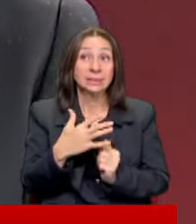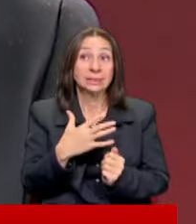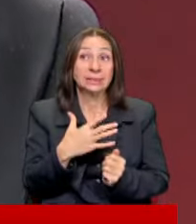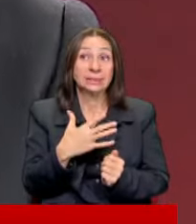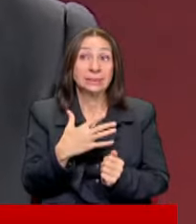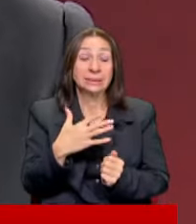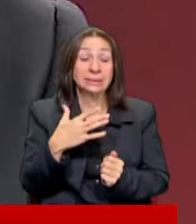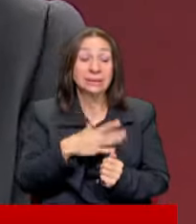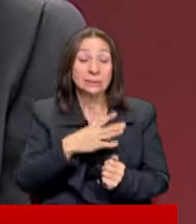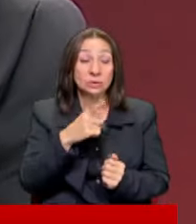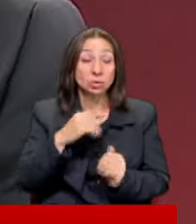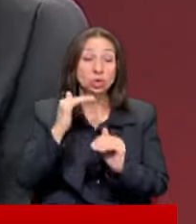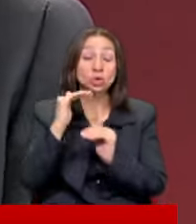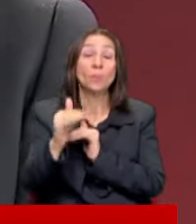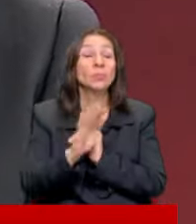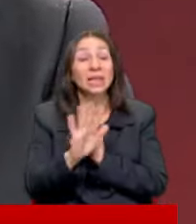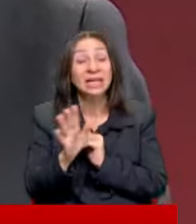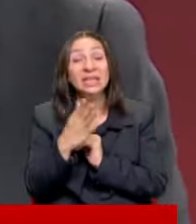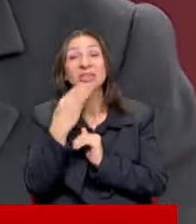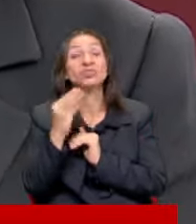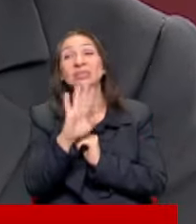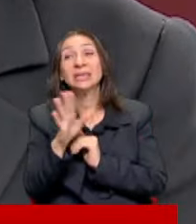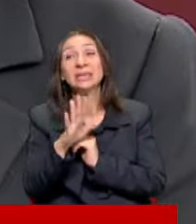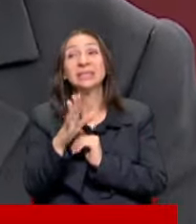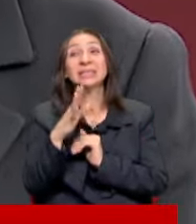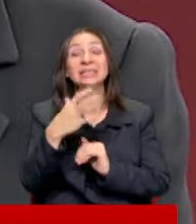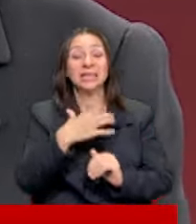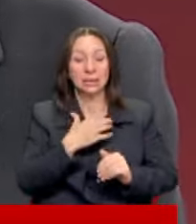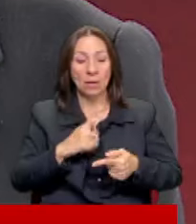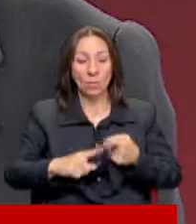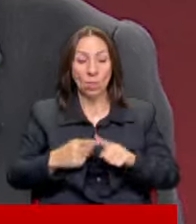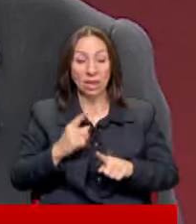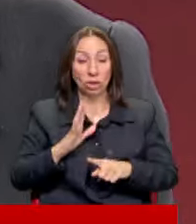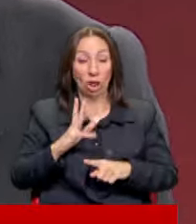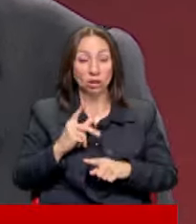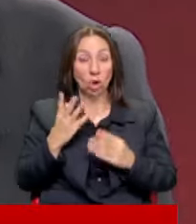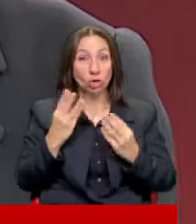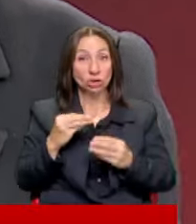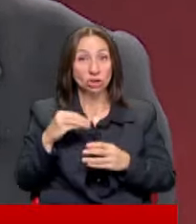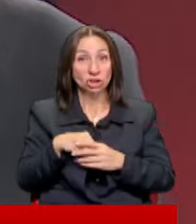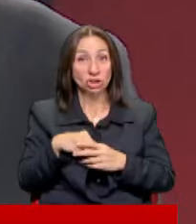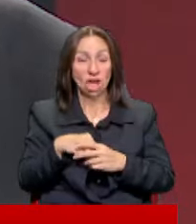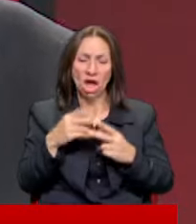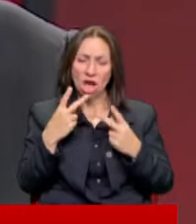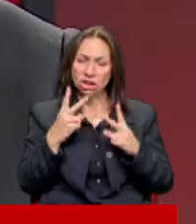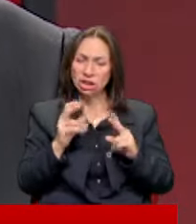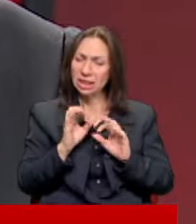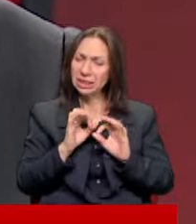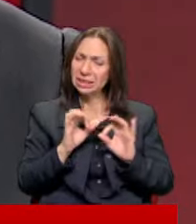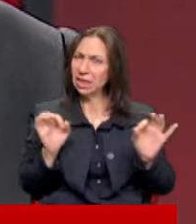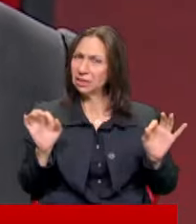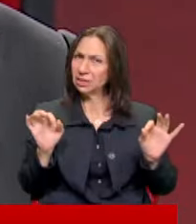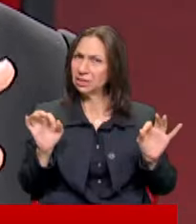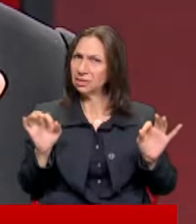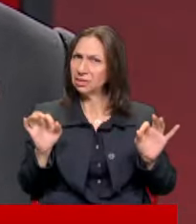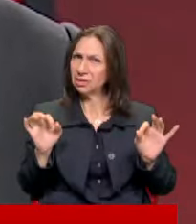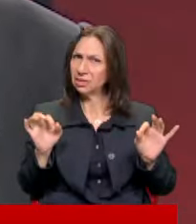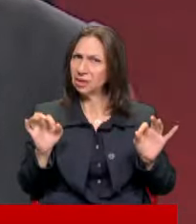Eee toplum değil gençler değil dert kendi siyasi ikballeri olduğu için de açık aleni bir şey şekilde